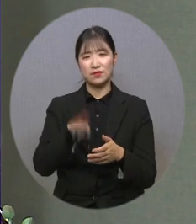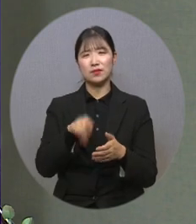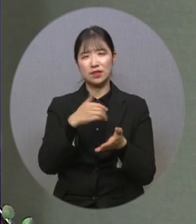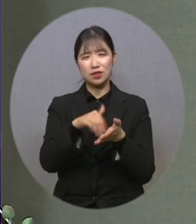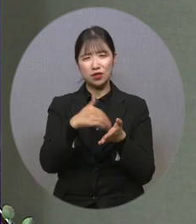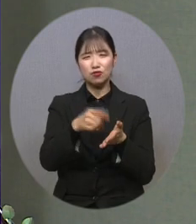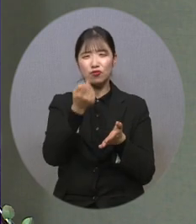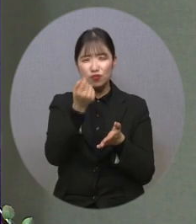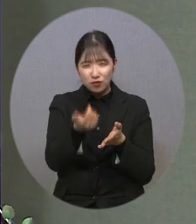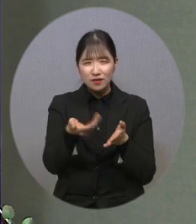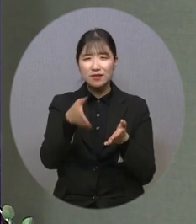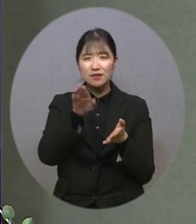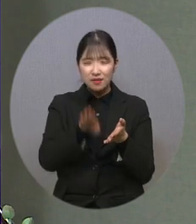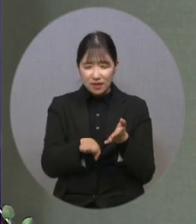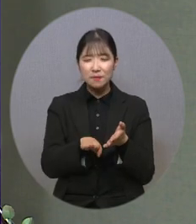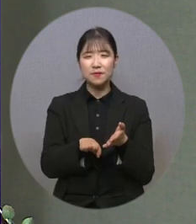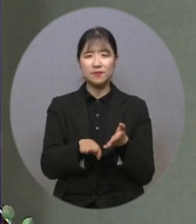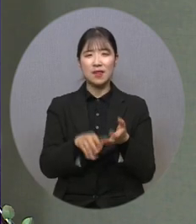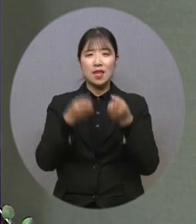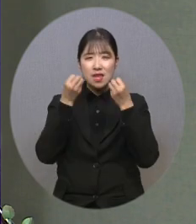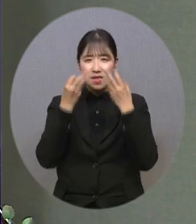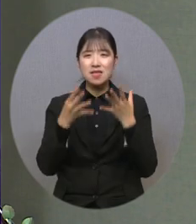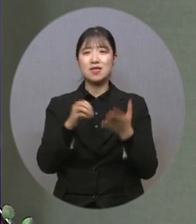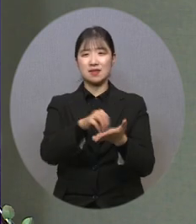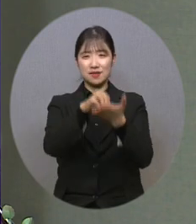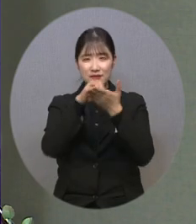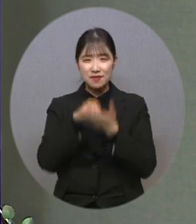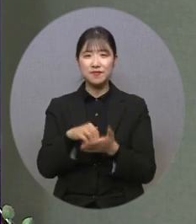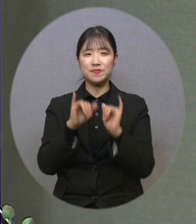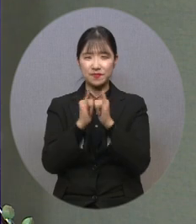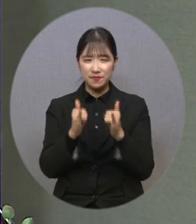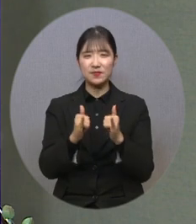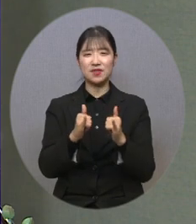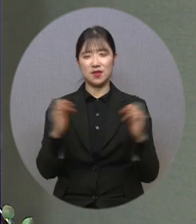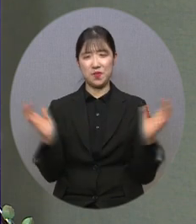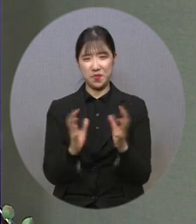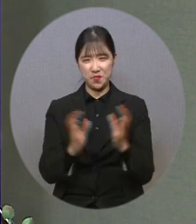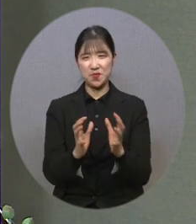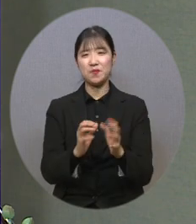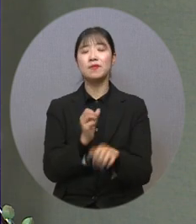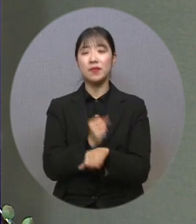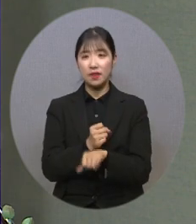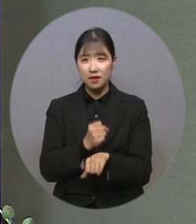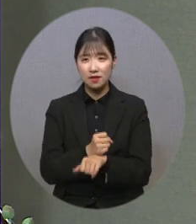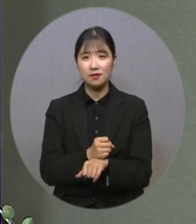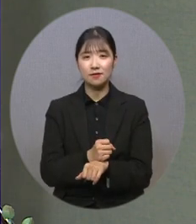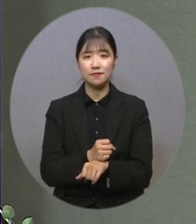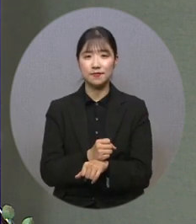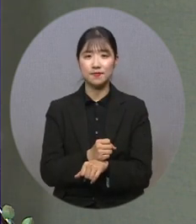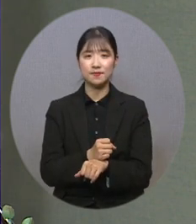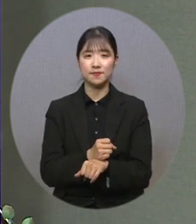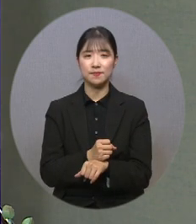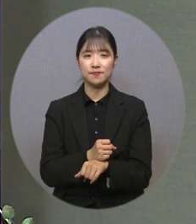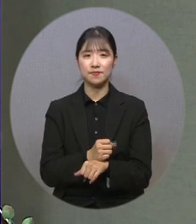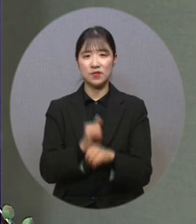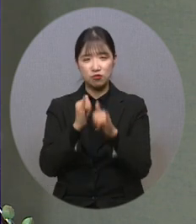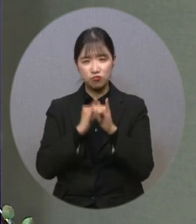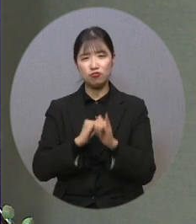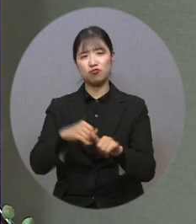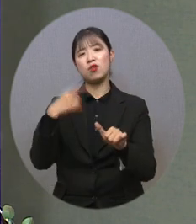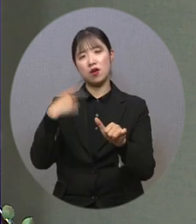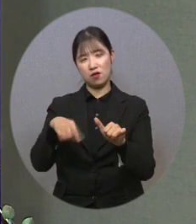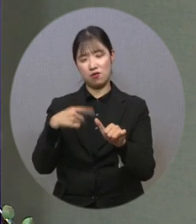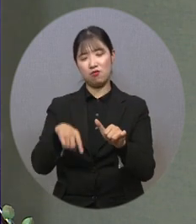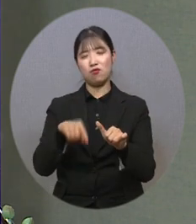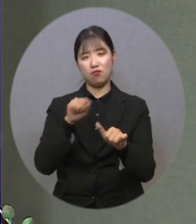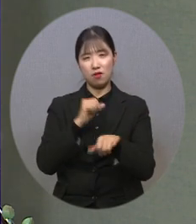숫자 속에서도 네. 신입생을 많이 네. 영입해서 네. 입학시켜서 이런 훌륭한 교육